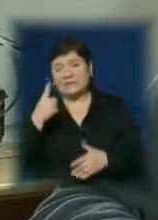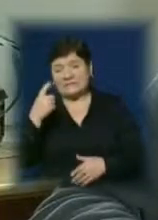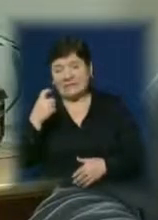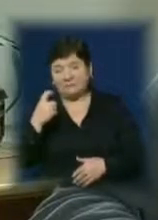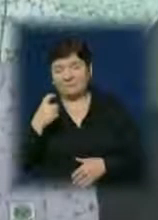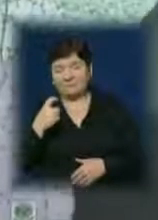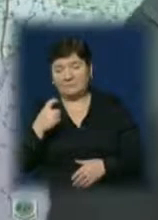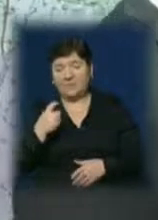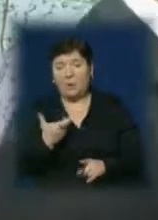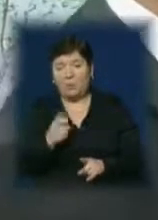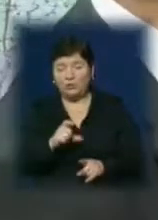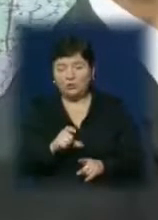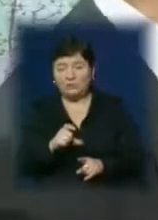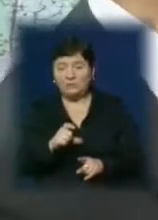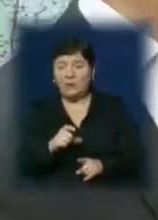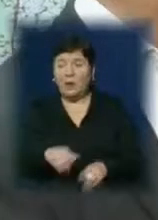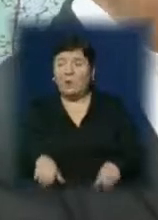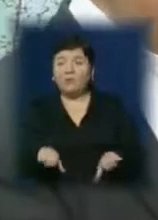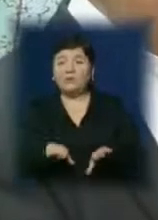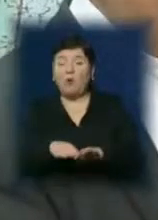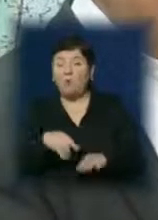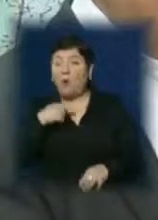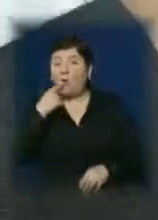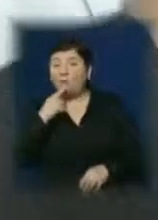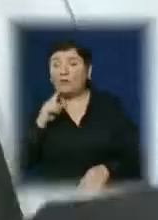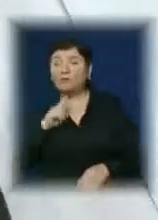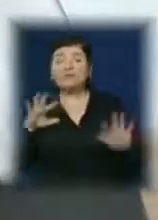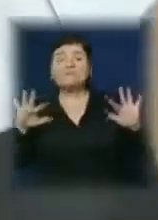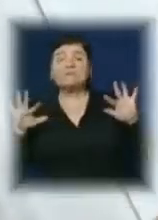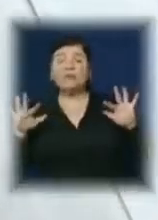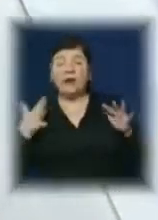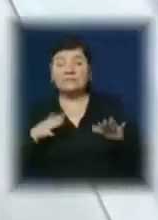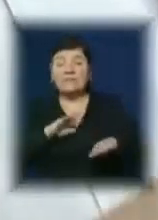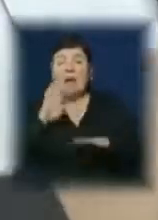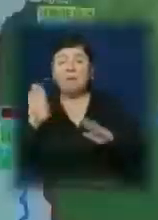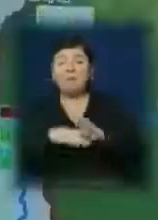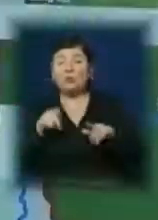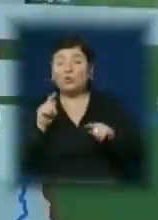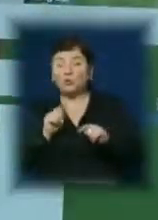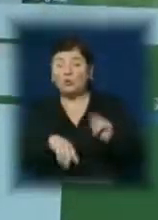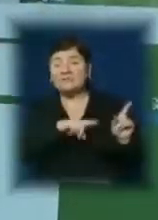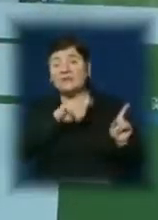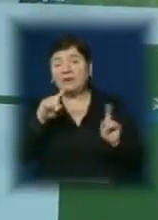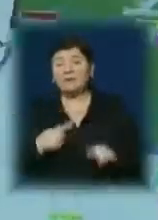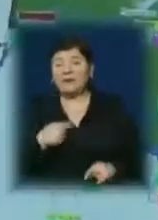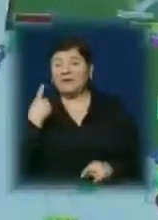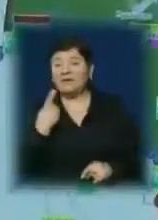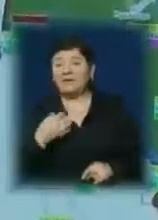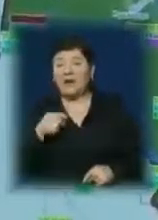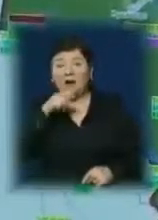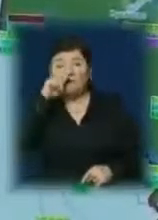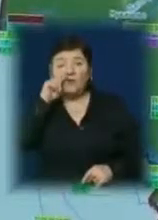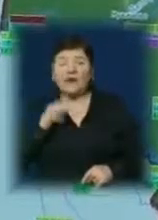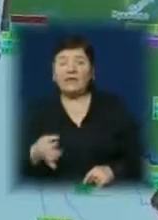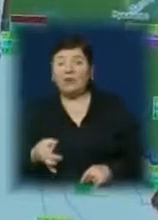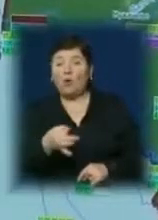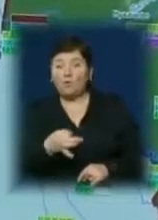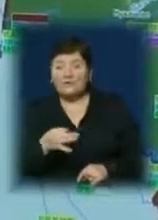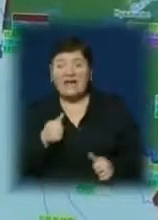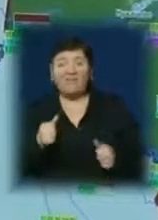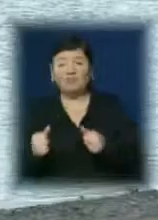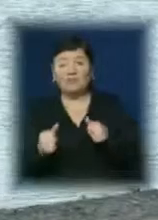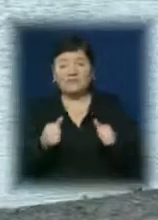фронтов, которая проходит через нашу область. В среднем 30-40 миллиметров, местами до 50 миллиметров.